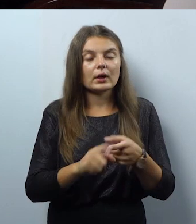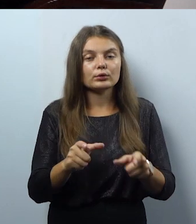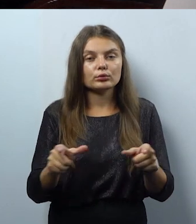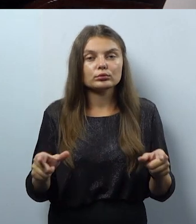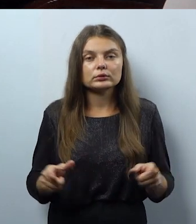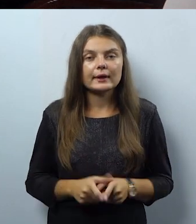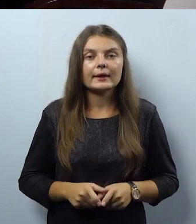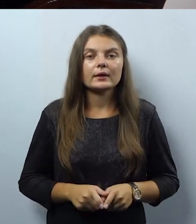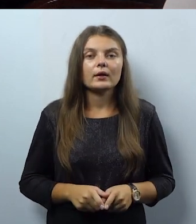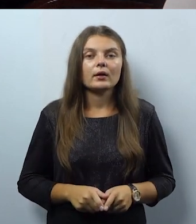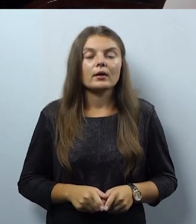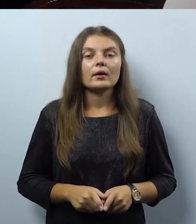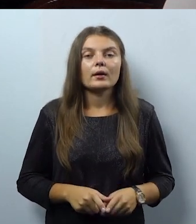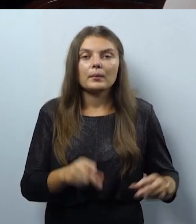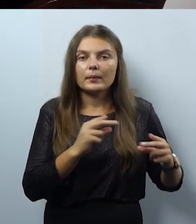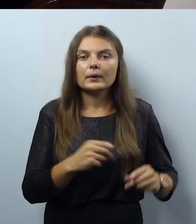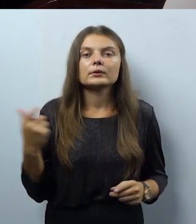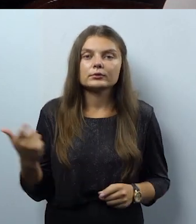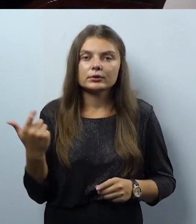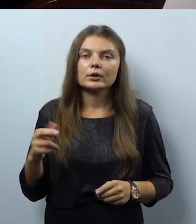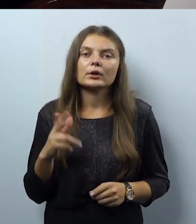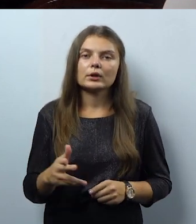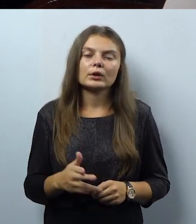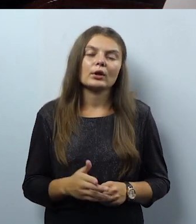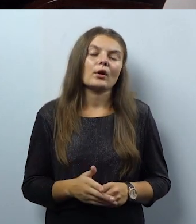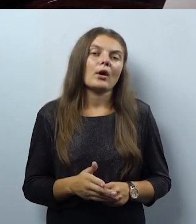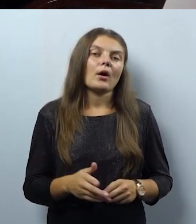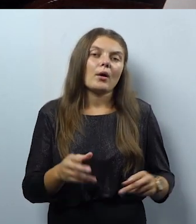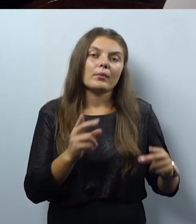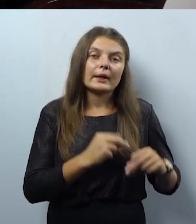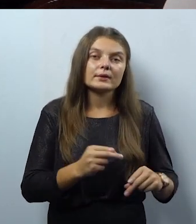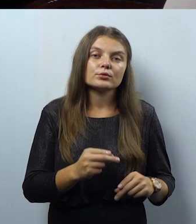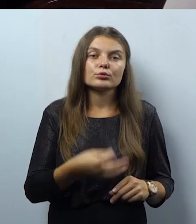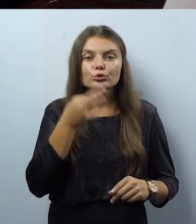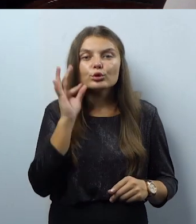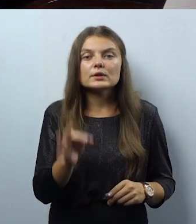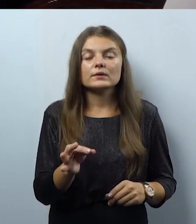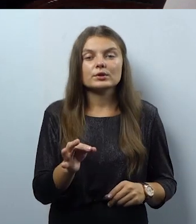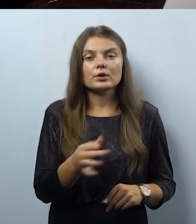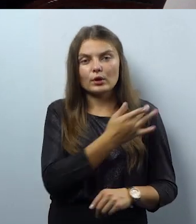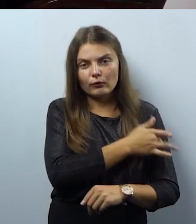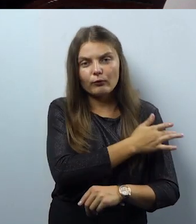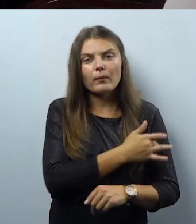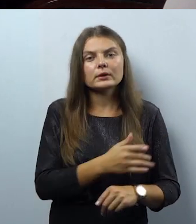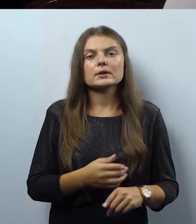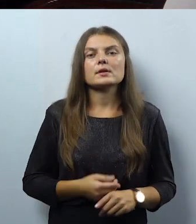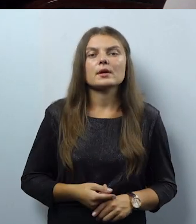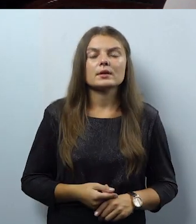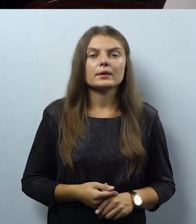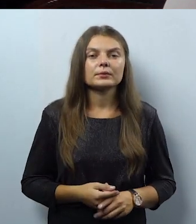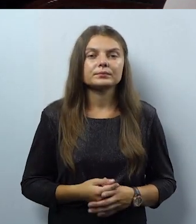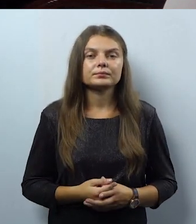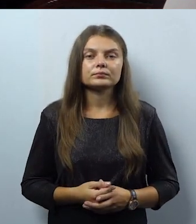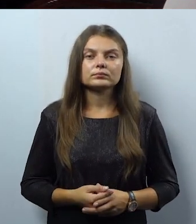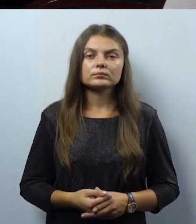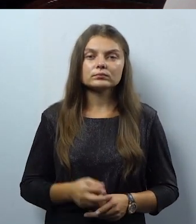середнього, еліти, які працюють в медицині, які працюють в освіті, щоб в нас не було якихось непорозумінь таких, що от я,